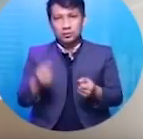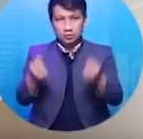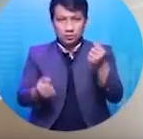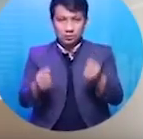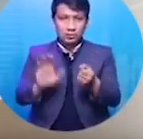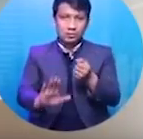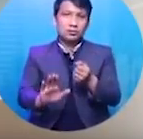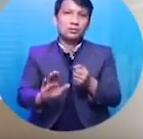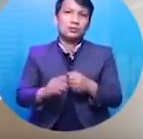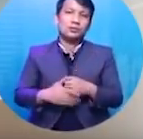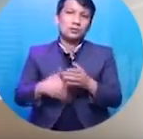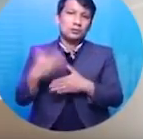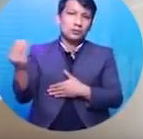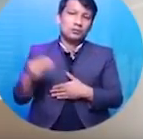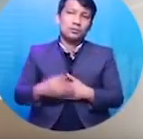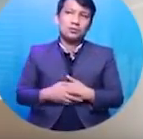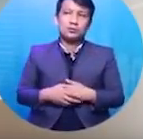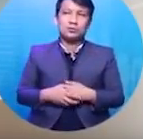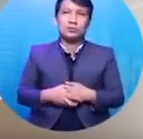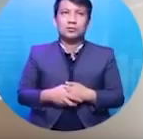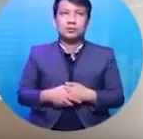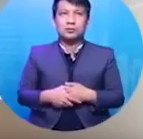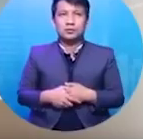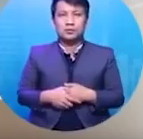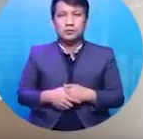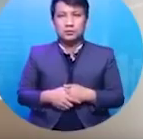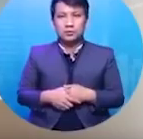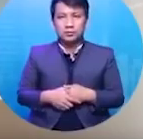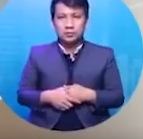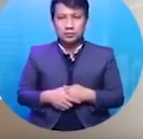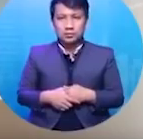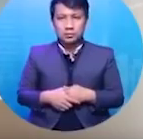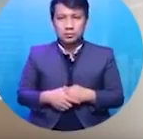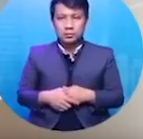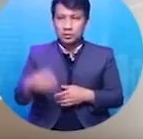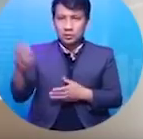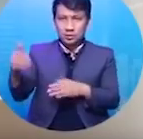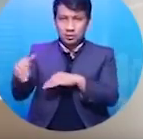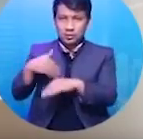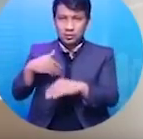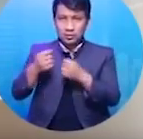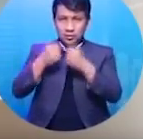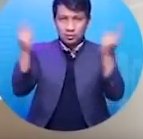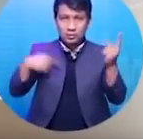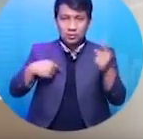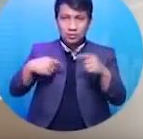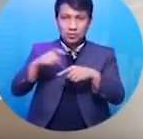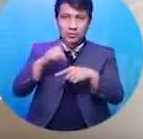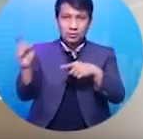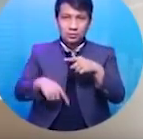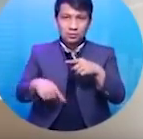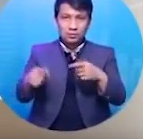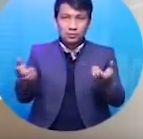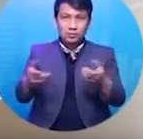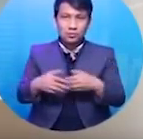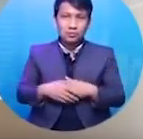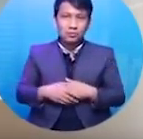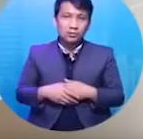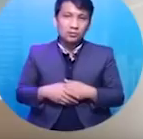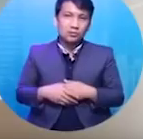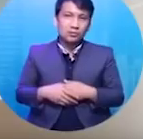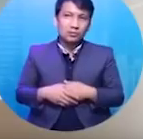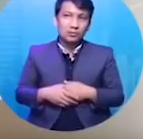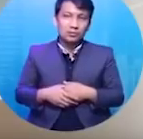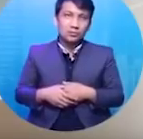ayun na po, bigla sumalpo. Ah. Ay sabi naman noong matatanda, nagulat na po ako sa kidlat. Ay kumigil, wala na po kidlat.